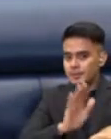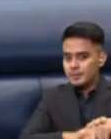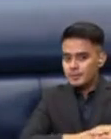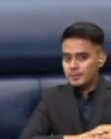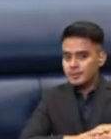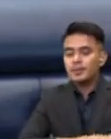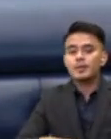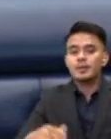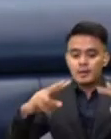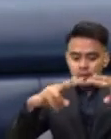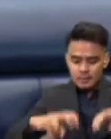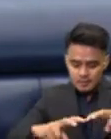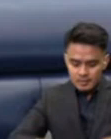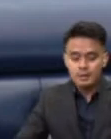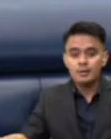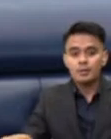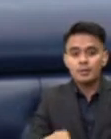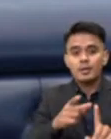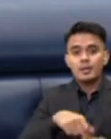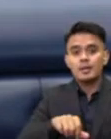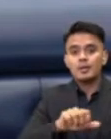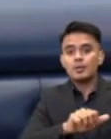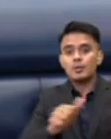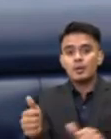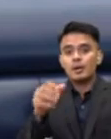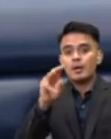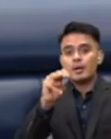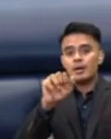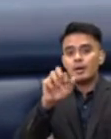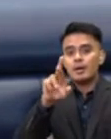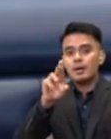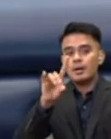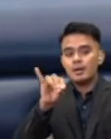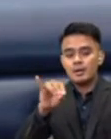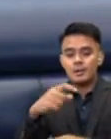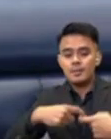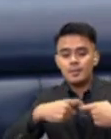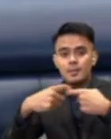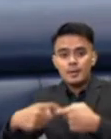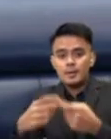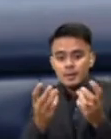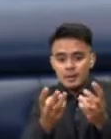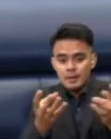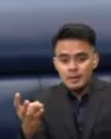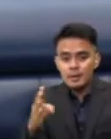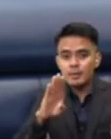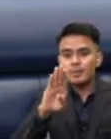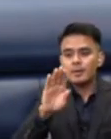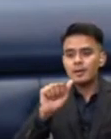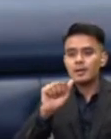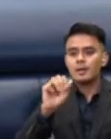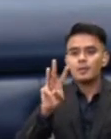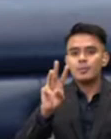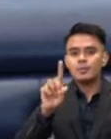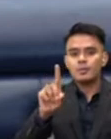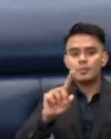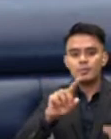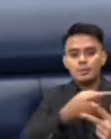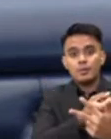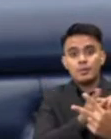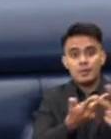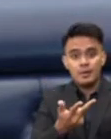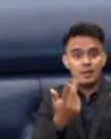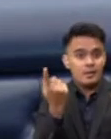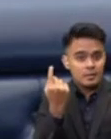supaya kajian yang dibuat oleh pihak Mardi berkenaan dengan benih apa baw1 baw2